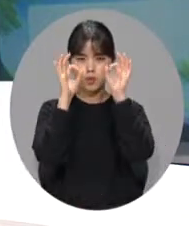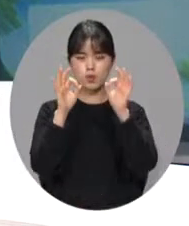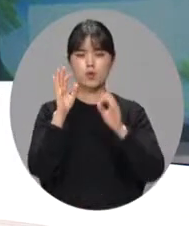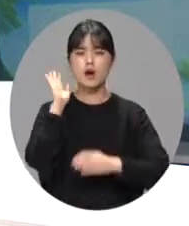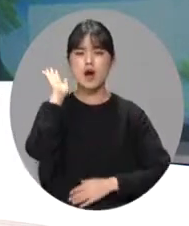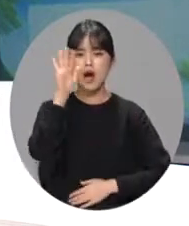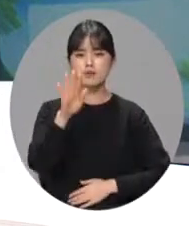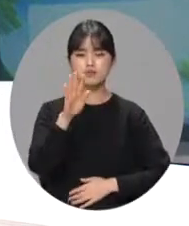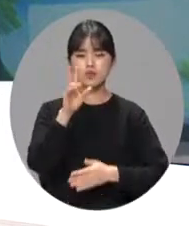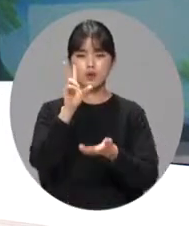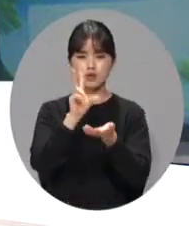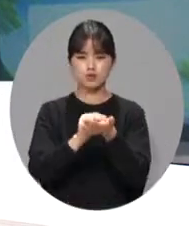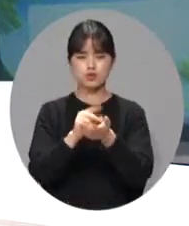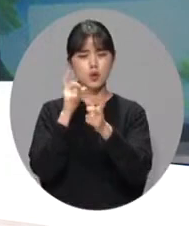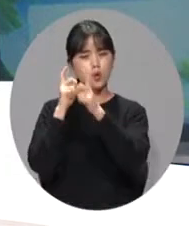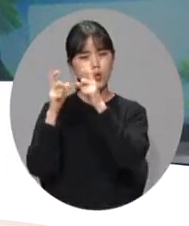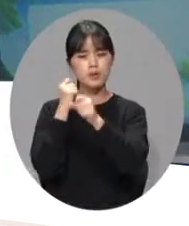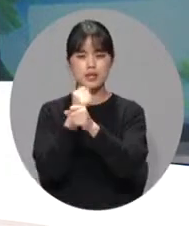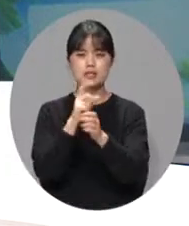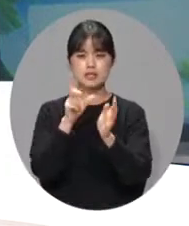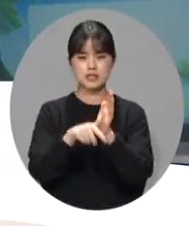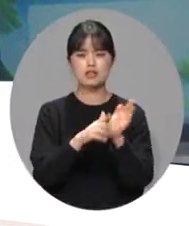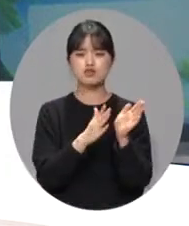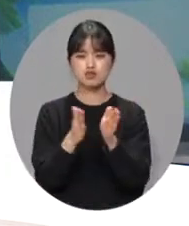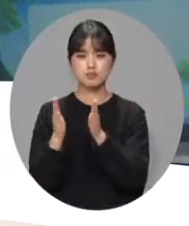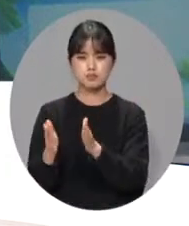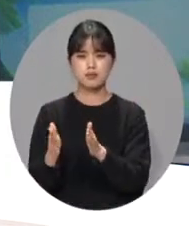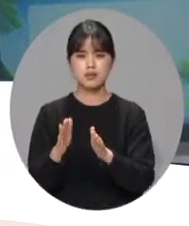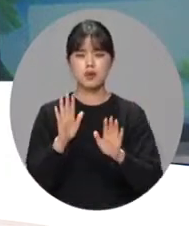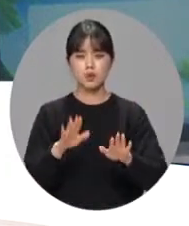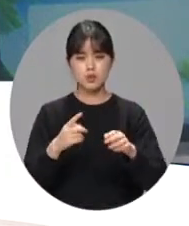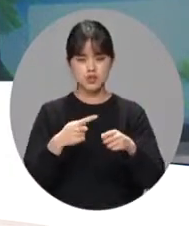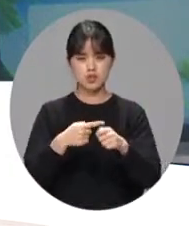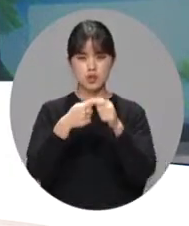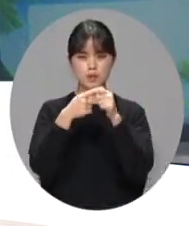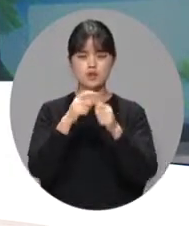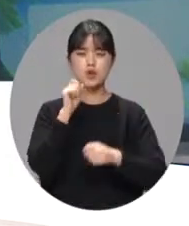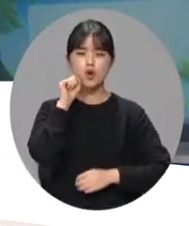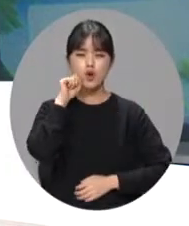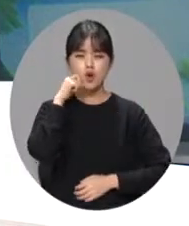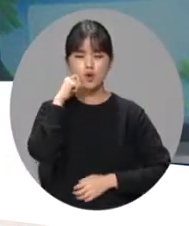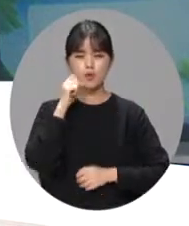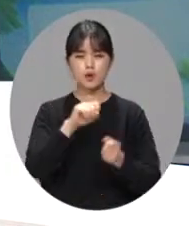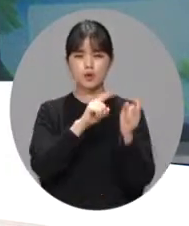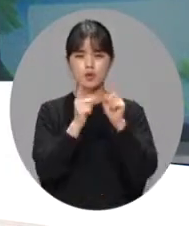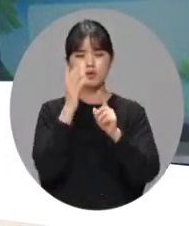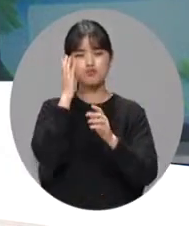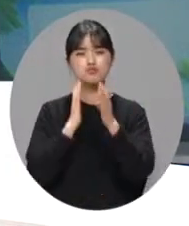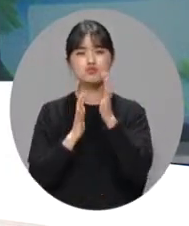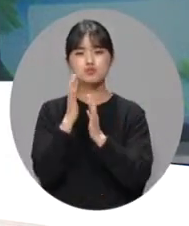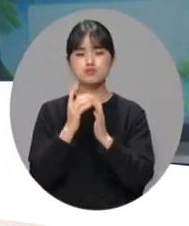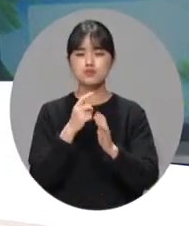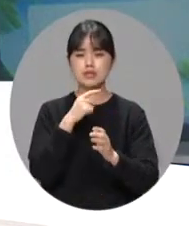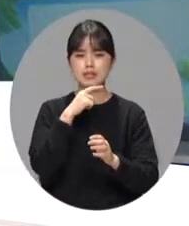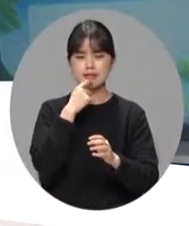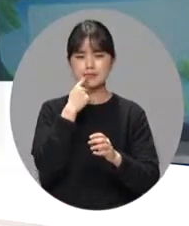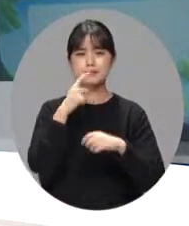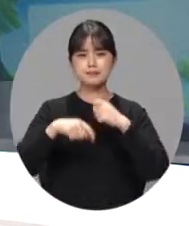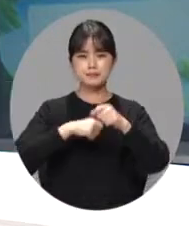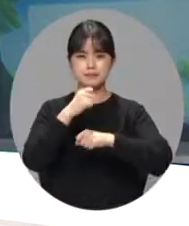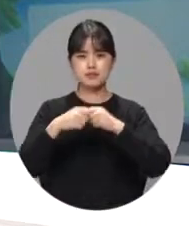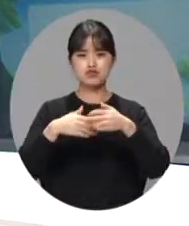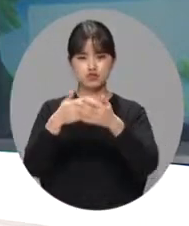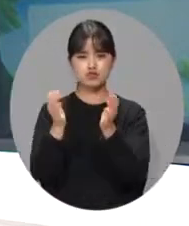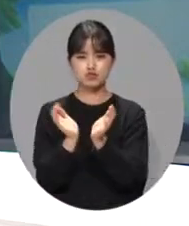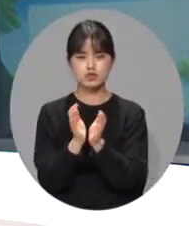과제를 고민해보는 시간을 마련했는데요. 오늘은 그 첫 번째로 어렵게 되찾은 풀뿌리 민주주의, 주민자치의